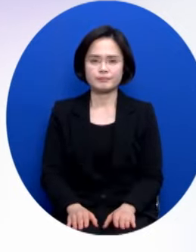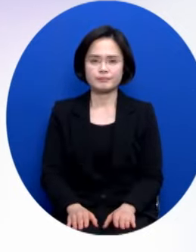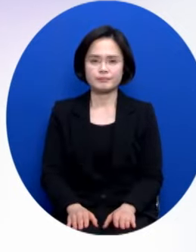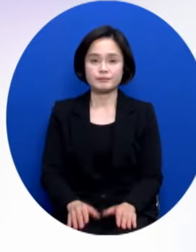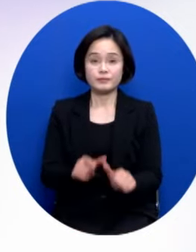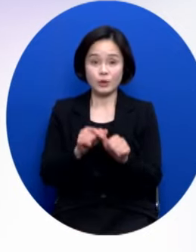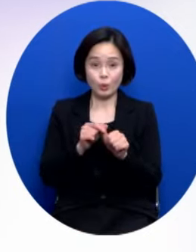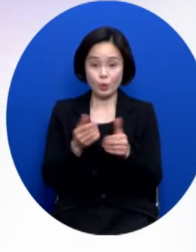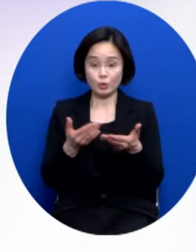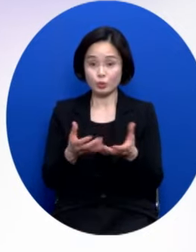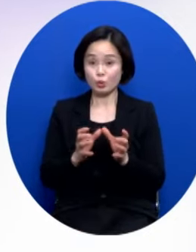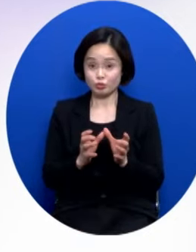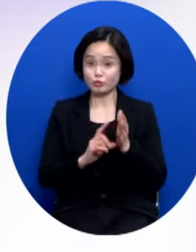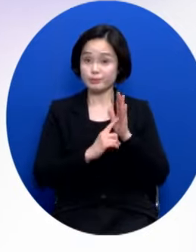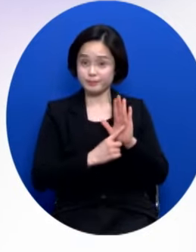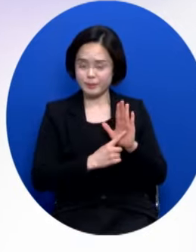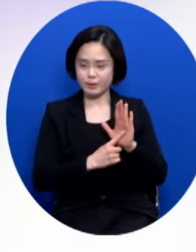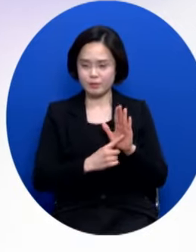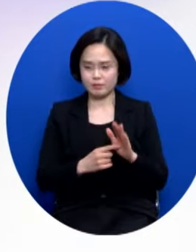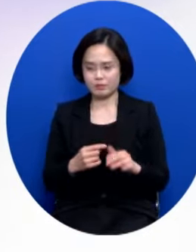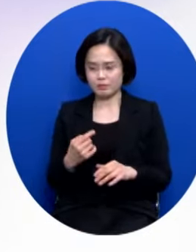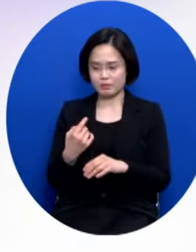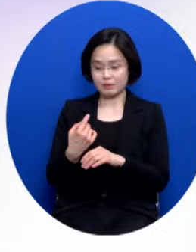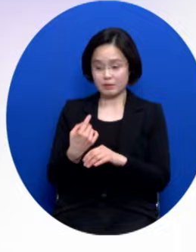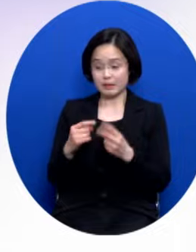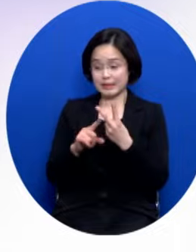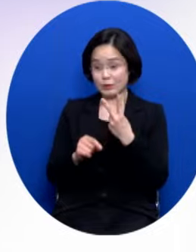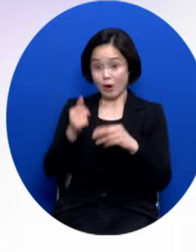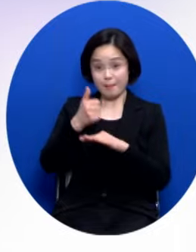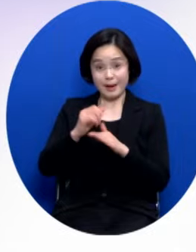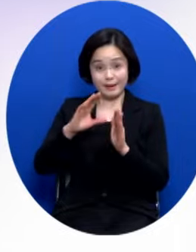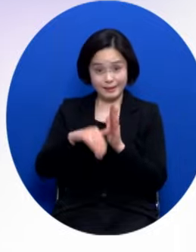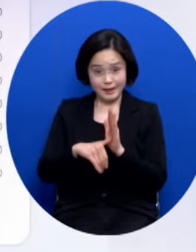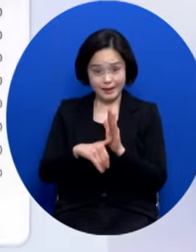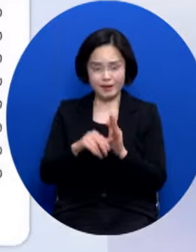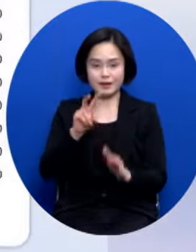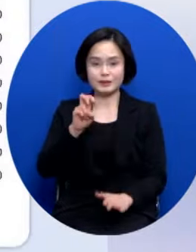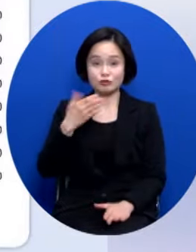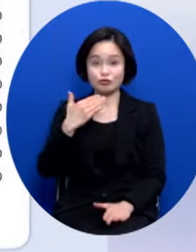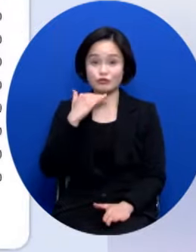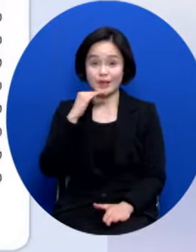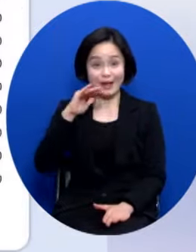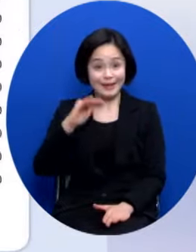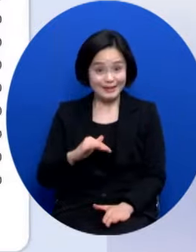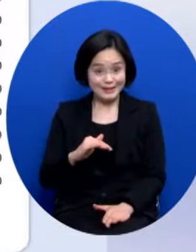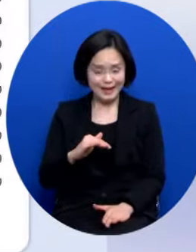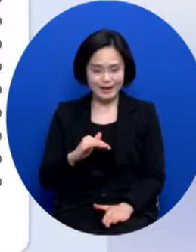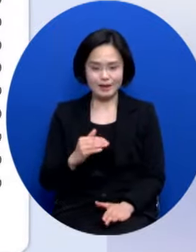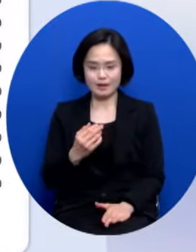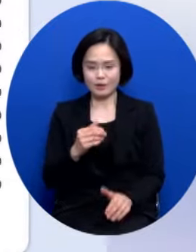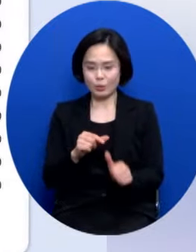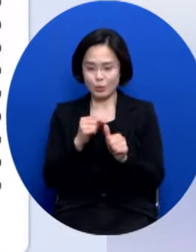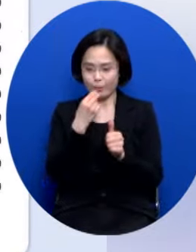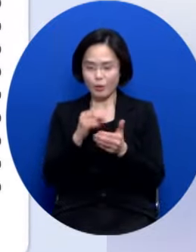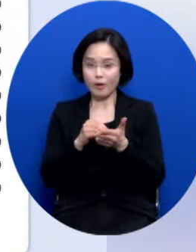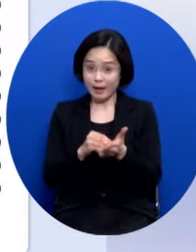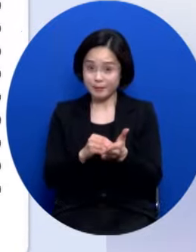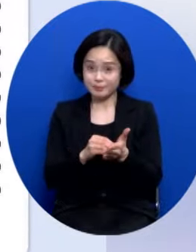고용노동부에 따르면 지난달 말 기준 29세 이하 고용보험 상시 가입자는 지난해보다 2.5%